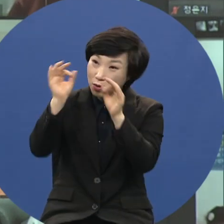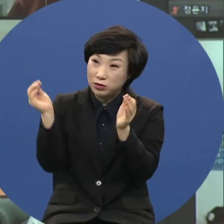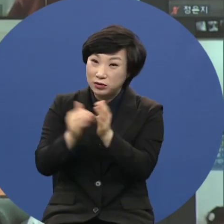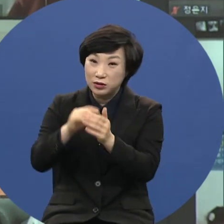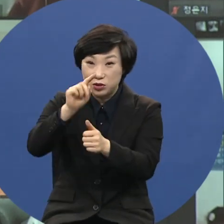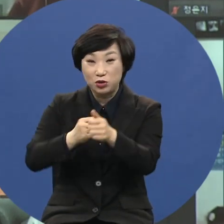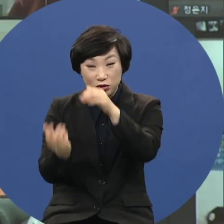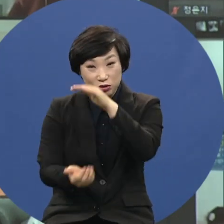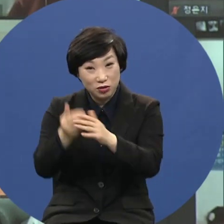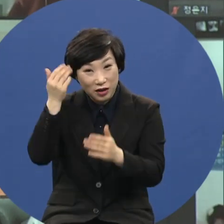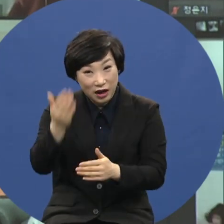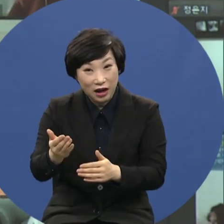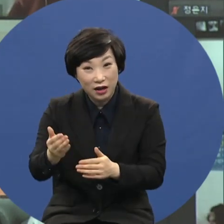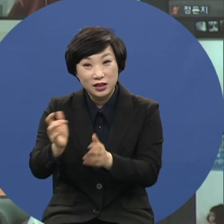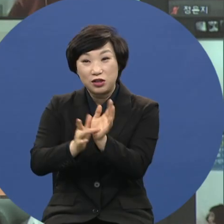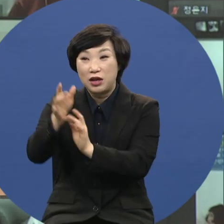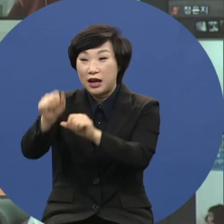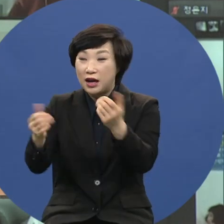일 쳐다보면 이루어지나요?